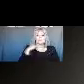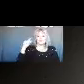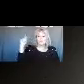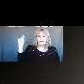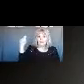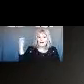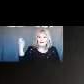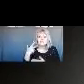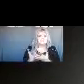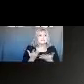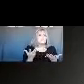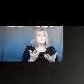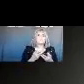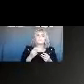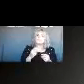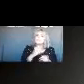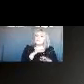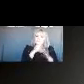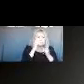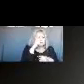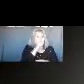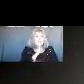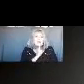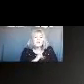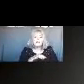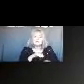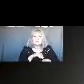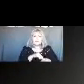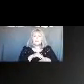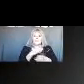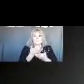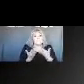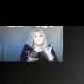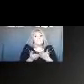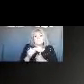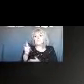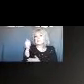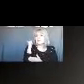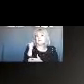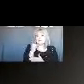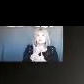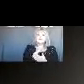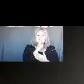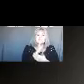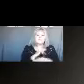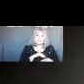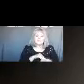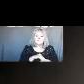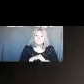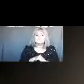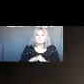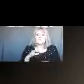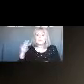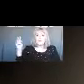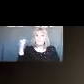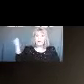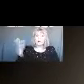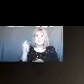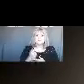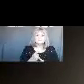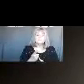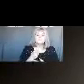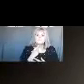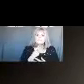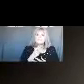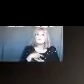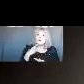vir ons stuur, of na die podcast te luister. Of dalk kon jy gister net 'n bietjie stil raak met ons stilword belewenis. Nou ons is span